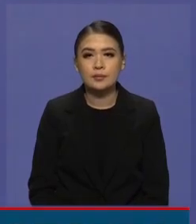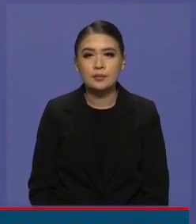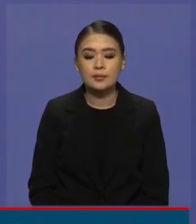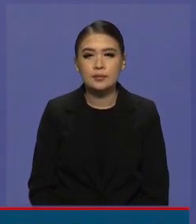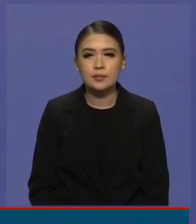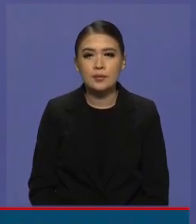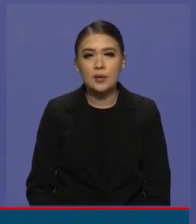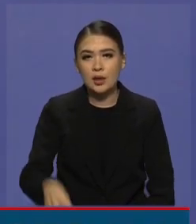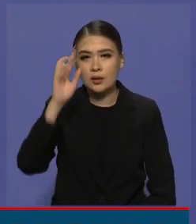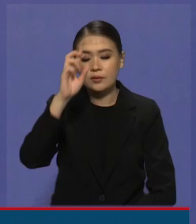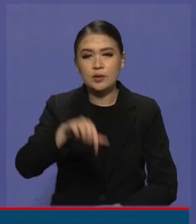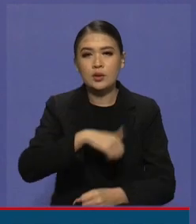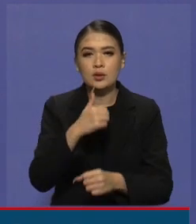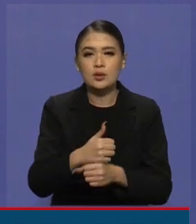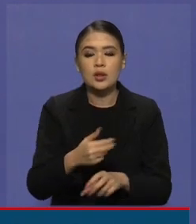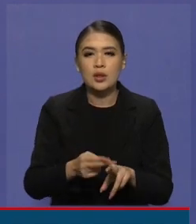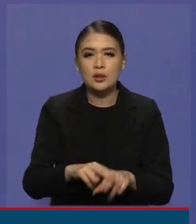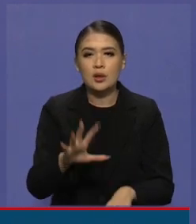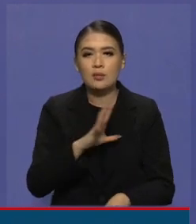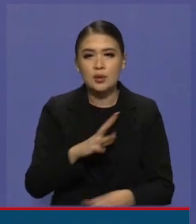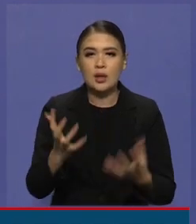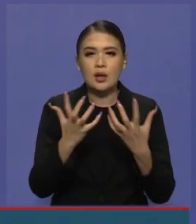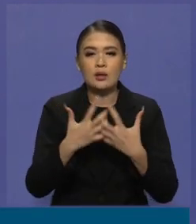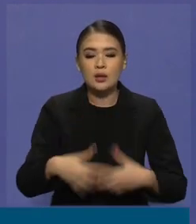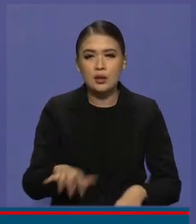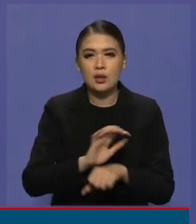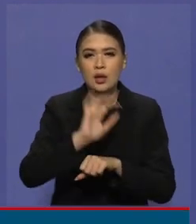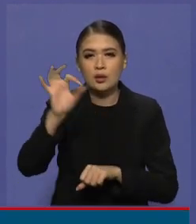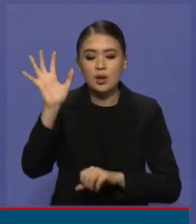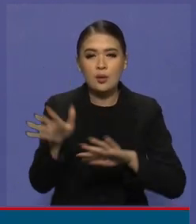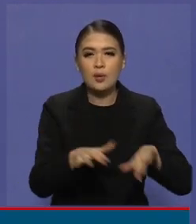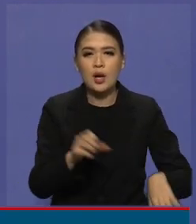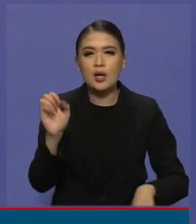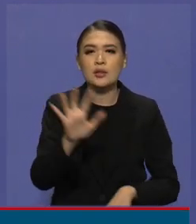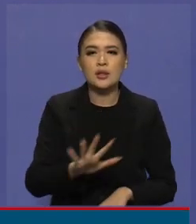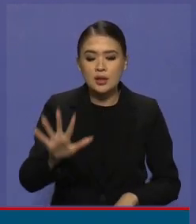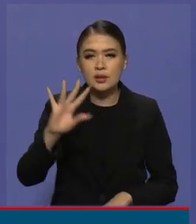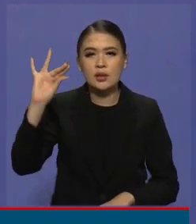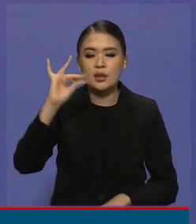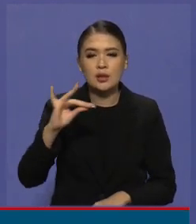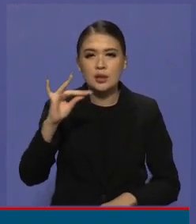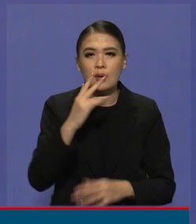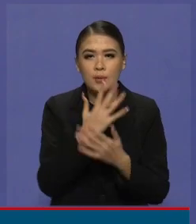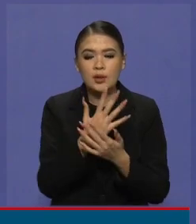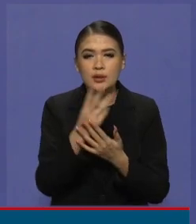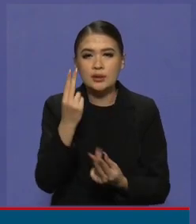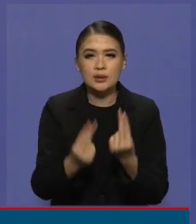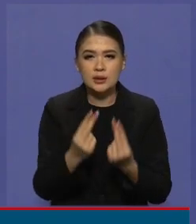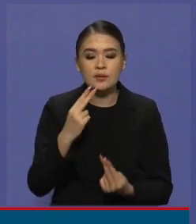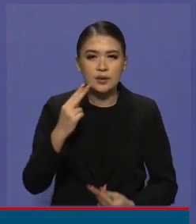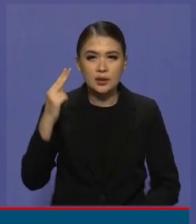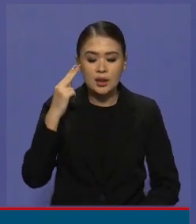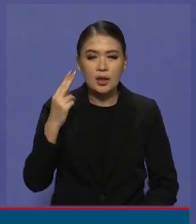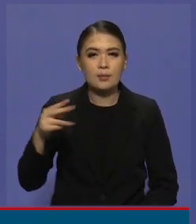Главе государства было доложено о проведенном анализе по итогам прошедших азиатских и результатах паразиатских игр в Китае.